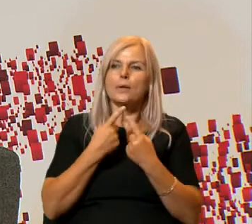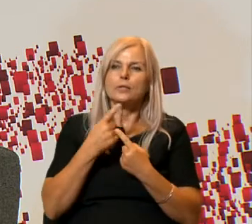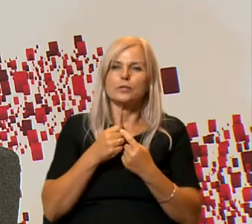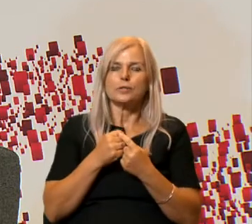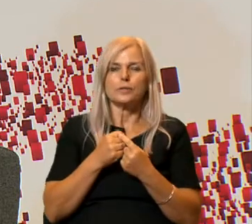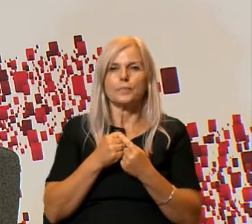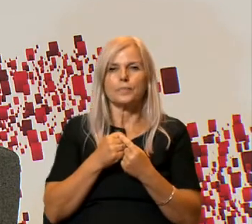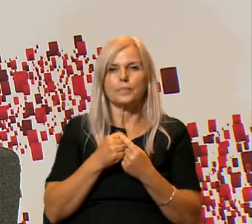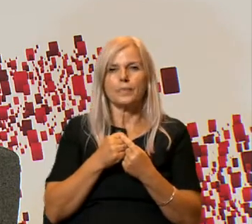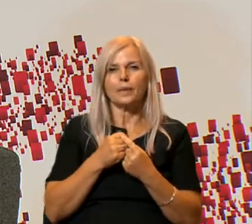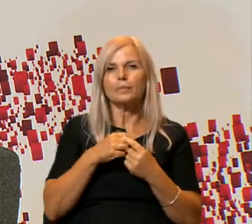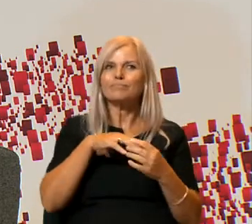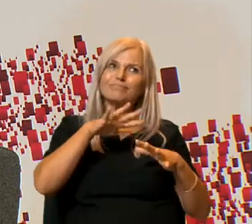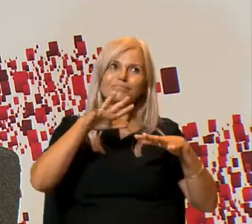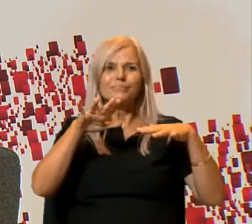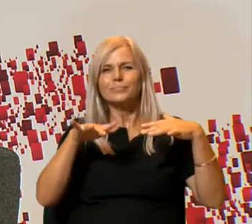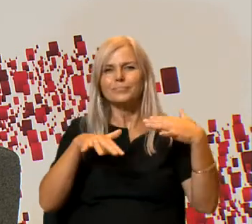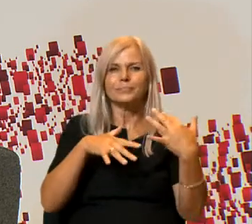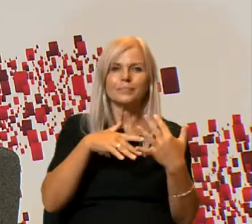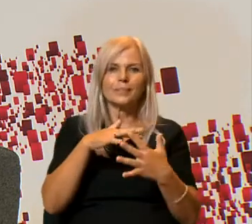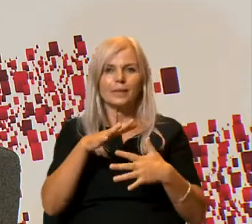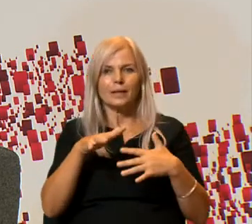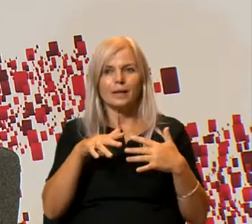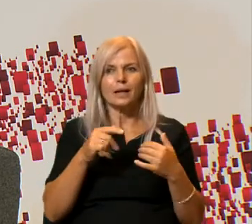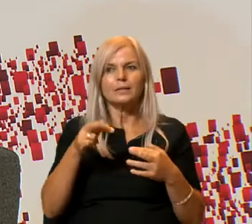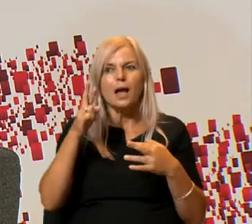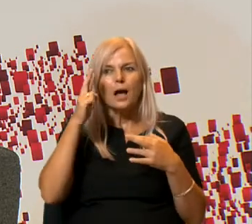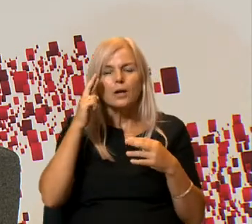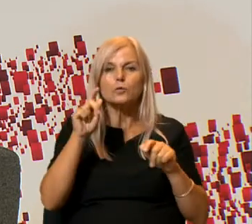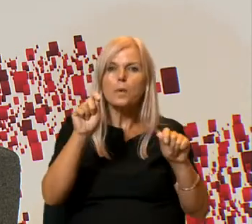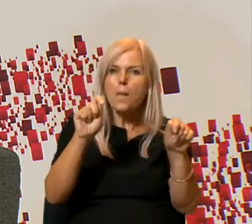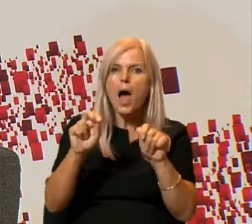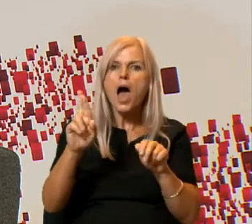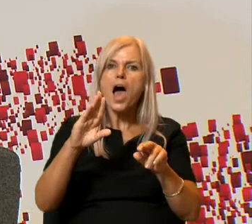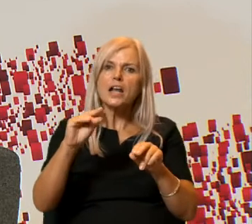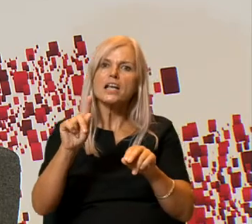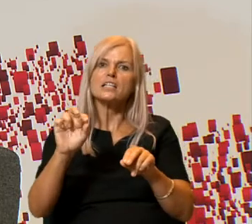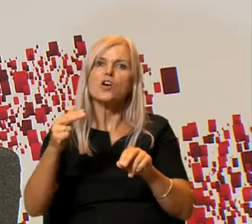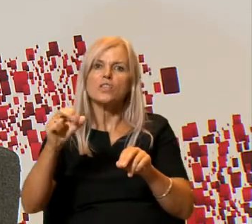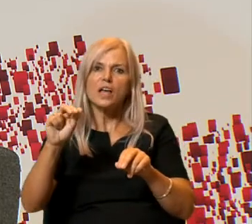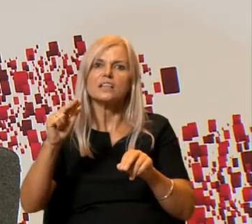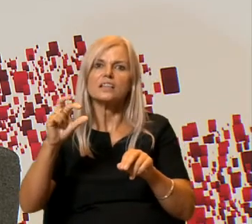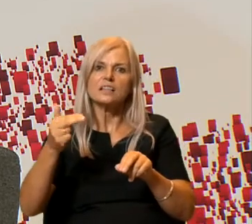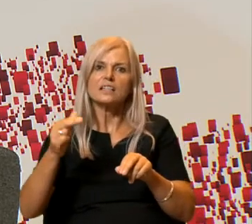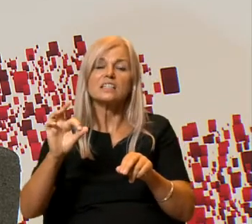takim nieskoordynowanym mimo wszystko, ale tak rozumiem, ten rezonans powinien wyglądać.